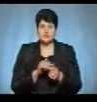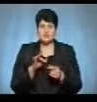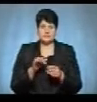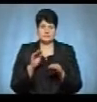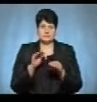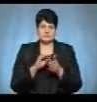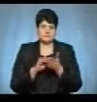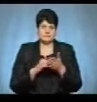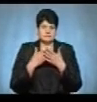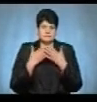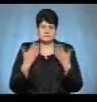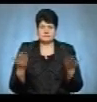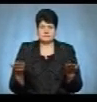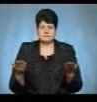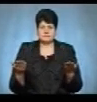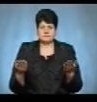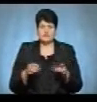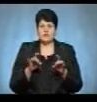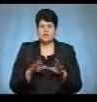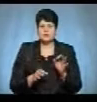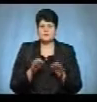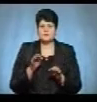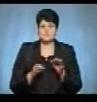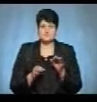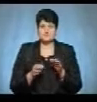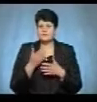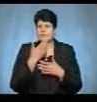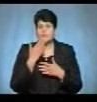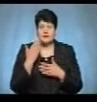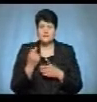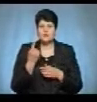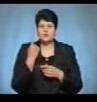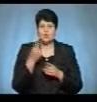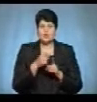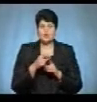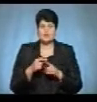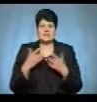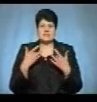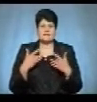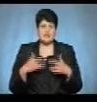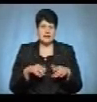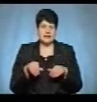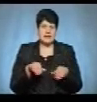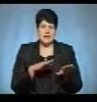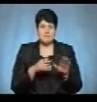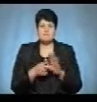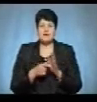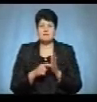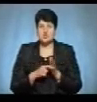врегульовано. В рішенні суду немає жодного слова про звільнення приміщення